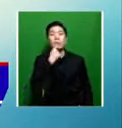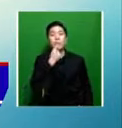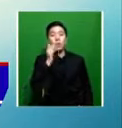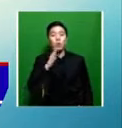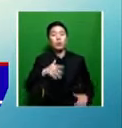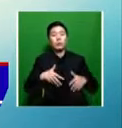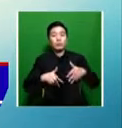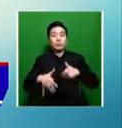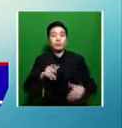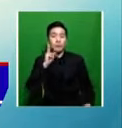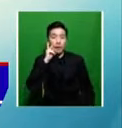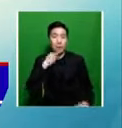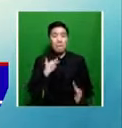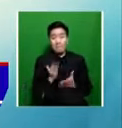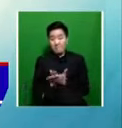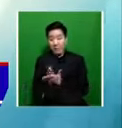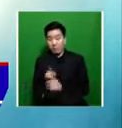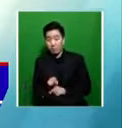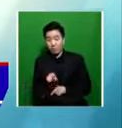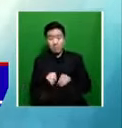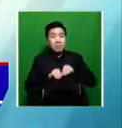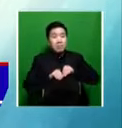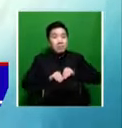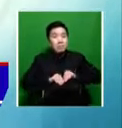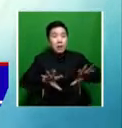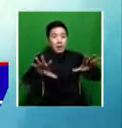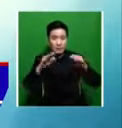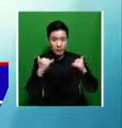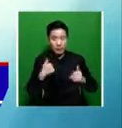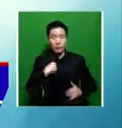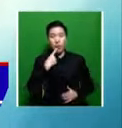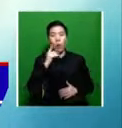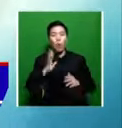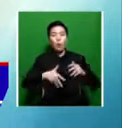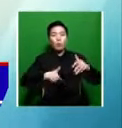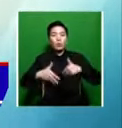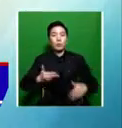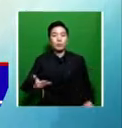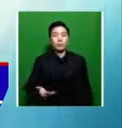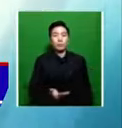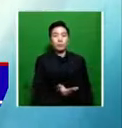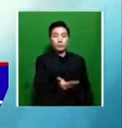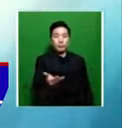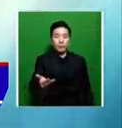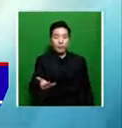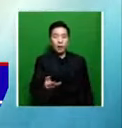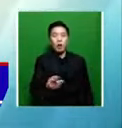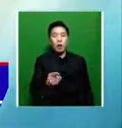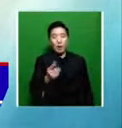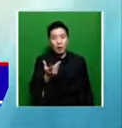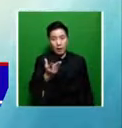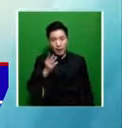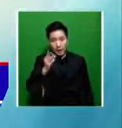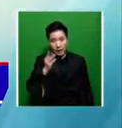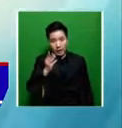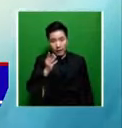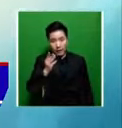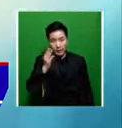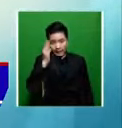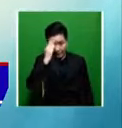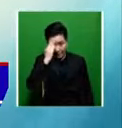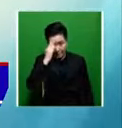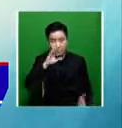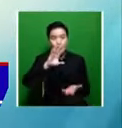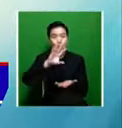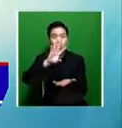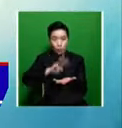ชนว่าเราต้องการที่จะให้พี่น้องประชาชนทั้งหลายเนี่ยได้รับทราบข้อมูลให้มากที่สุดน